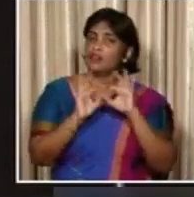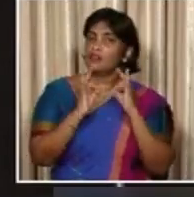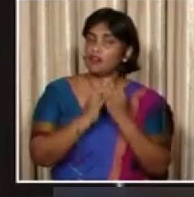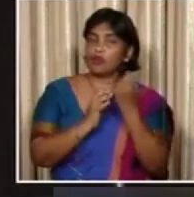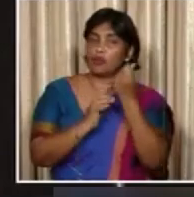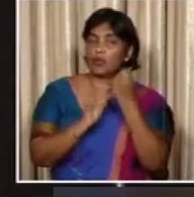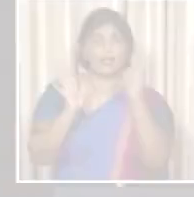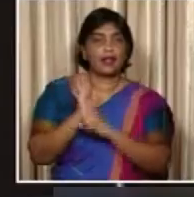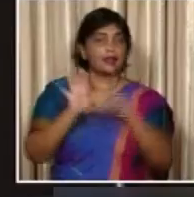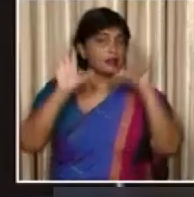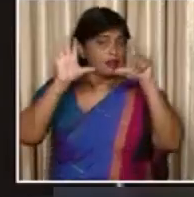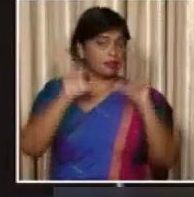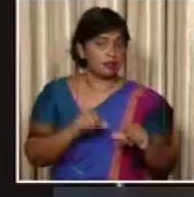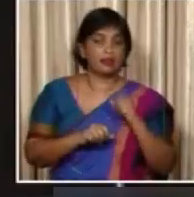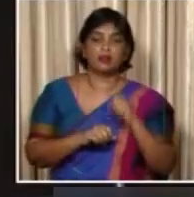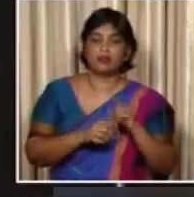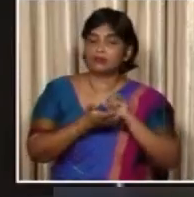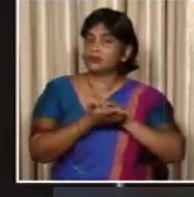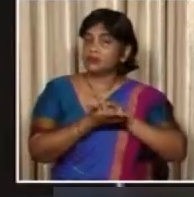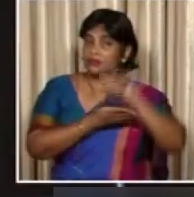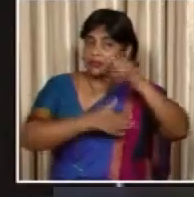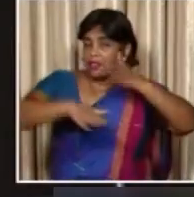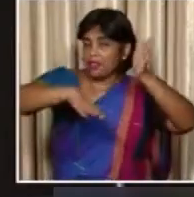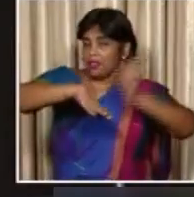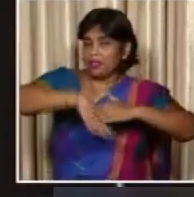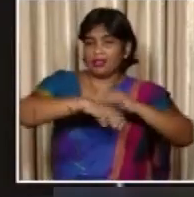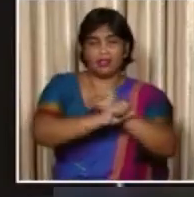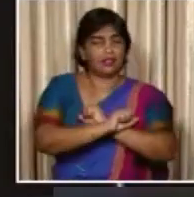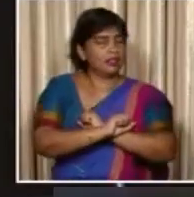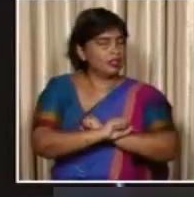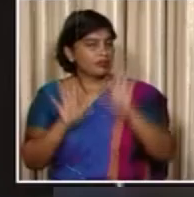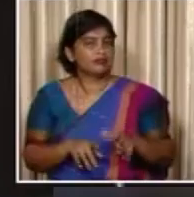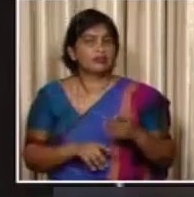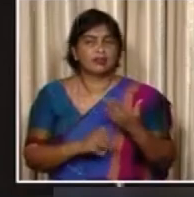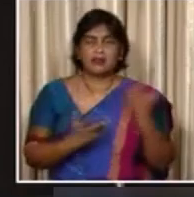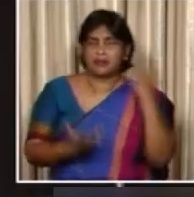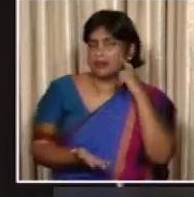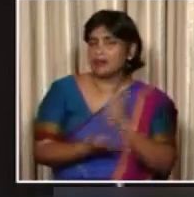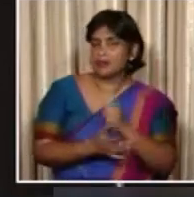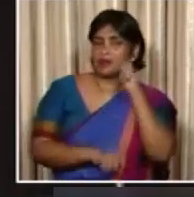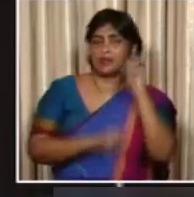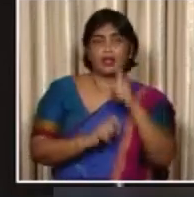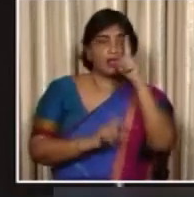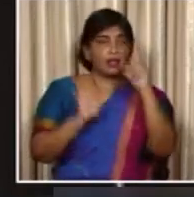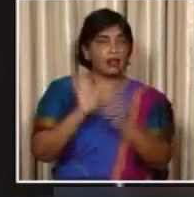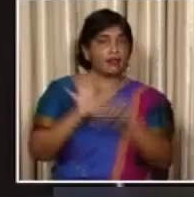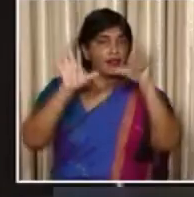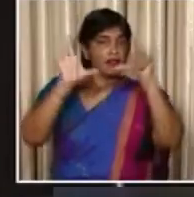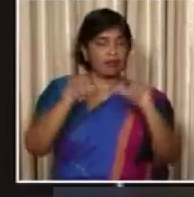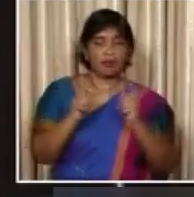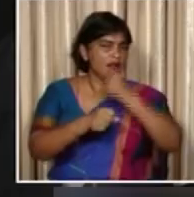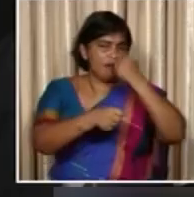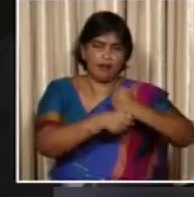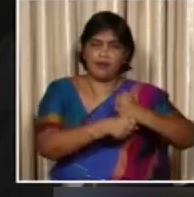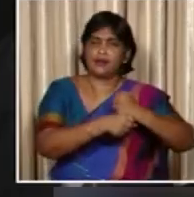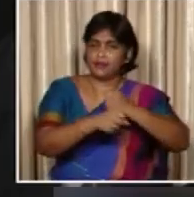රුපියල් 1,07,000 මේ ෆ්ලයිට් එකකට නැගලවත් නැති ෆ්ලයිට් එකක් දැකලවත් නැති මිනිස්සුත් 1,07,000ක් ගෙවන තැනට